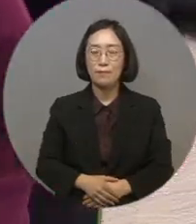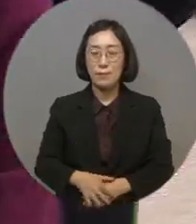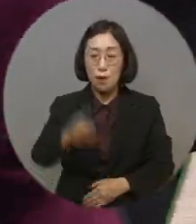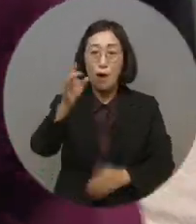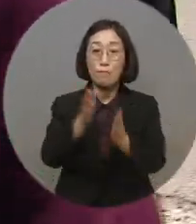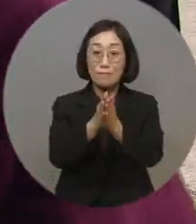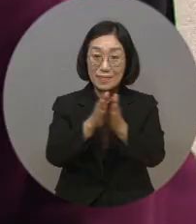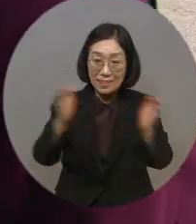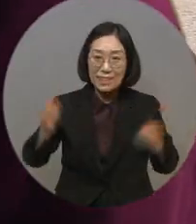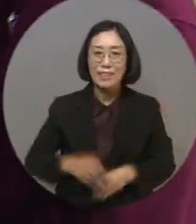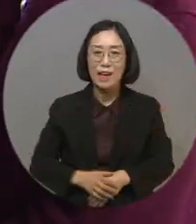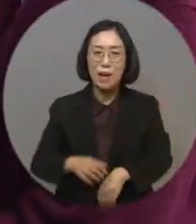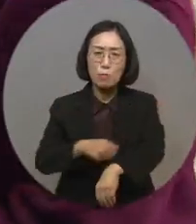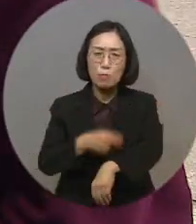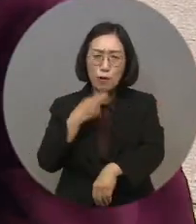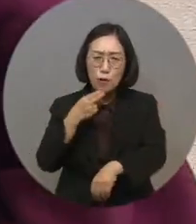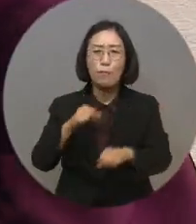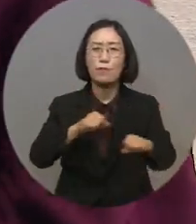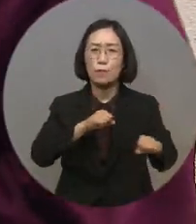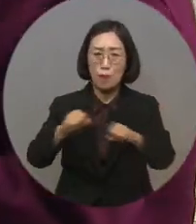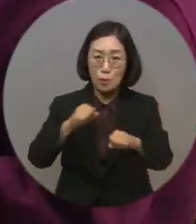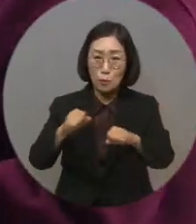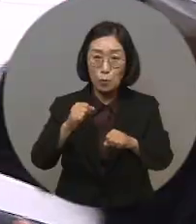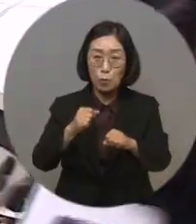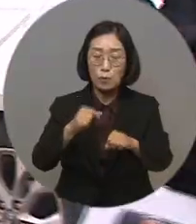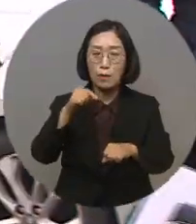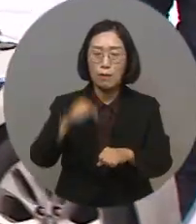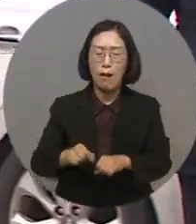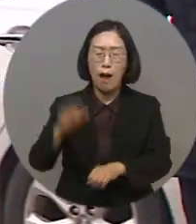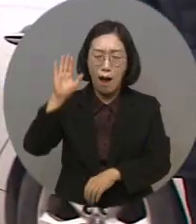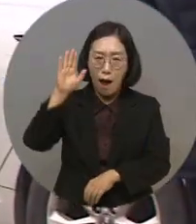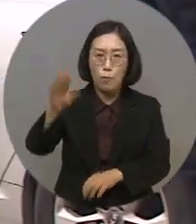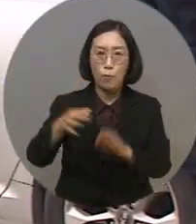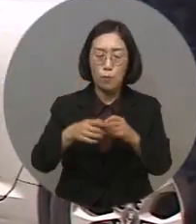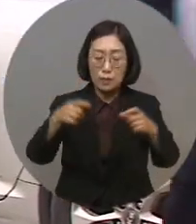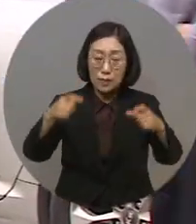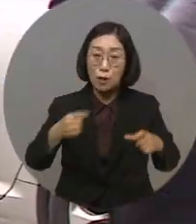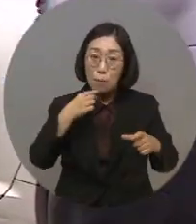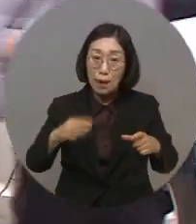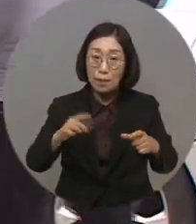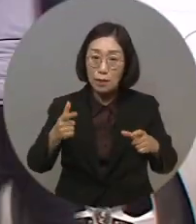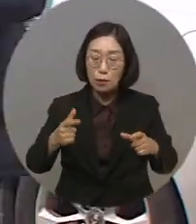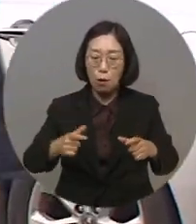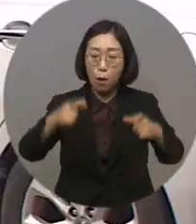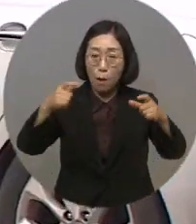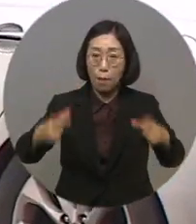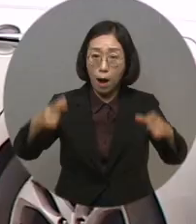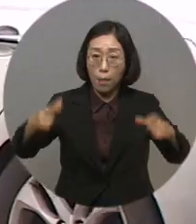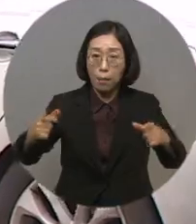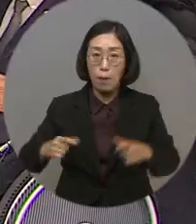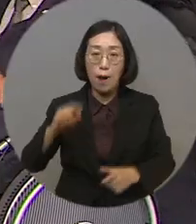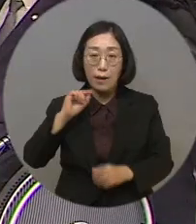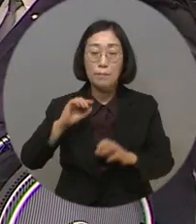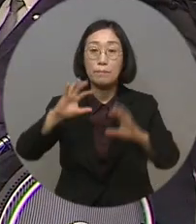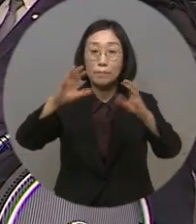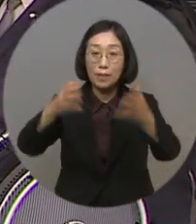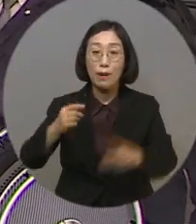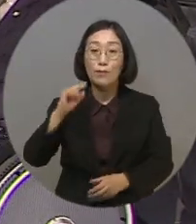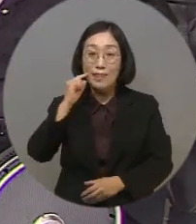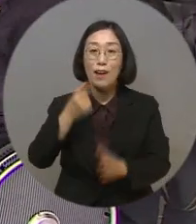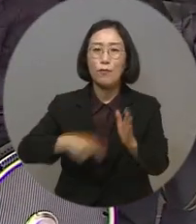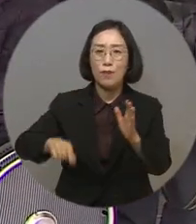출발점에선 무장애 실천운동. 앞으로 이번 운동이 한 지역에 그치지 않고 더 아름다운 세상을 위해